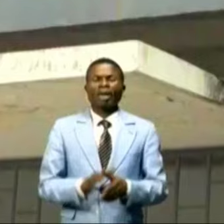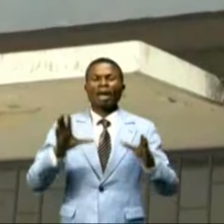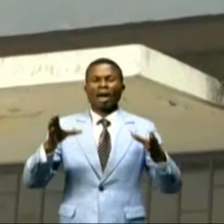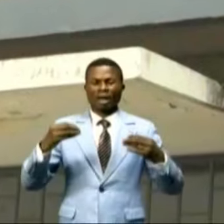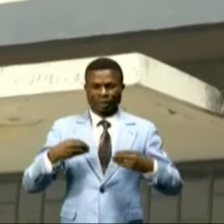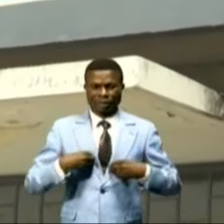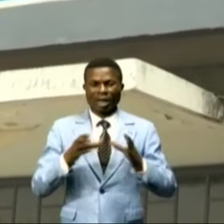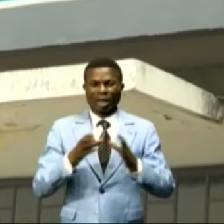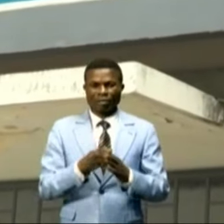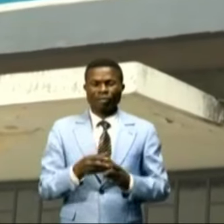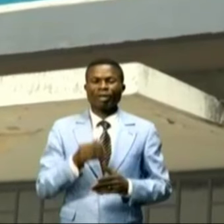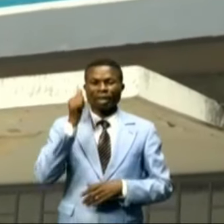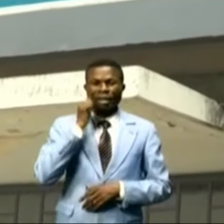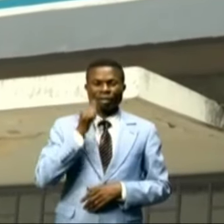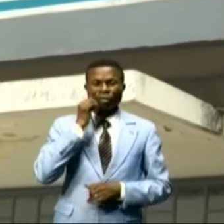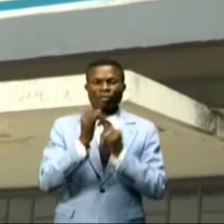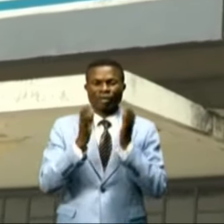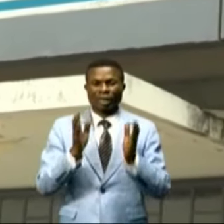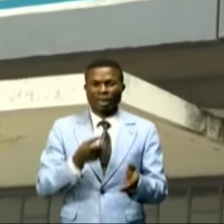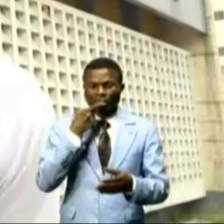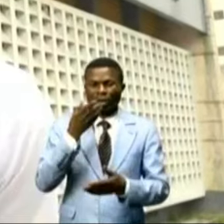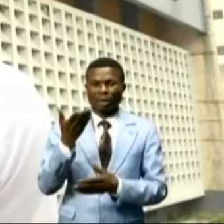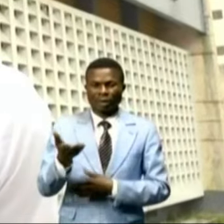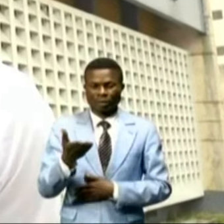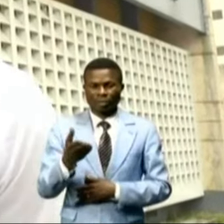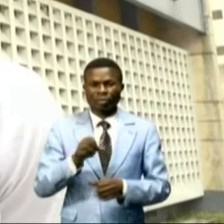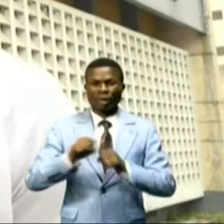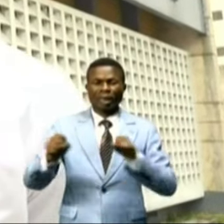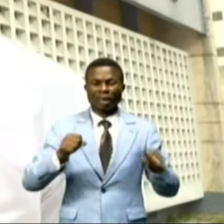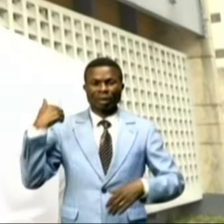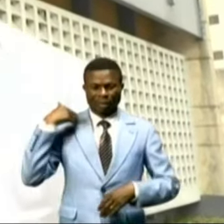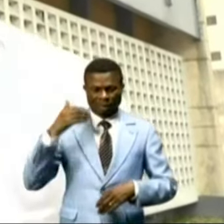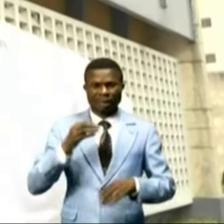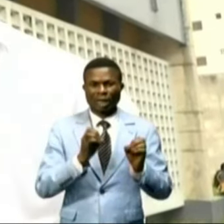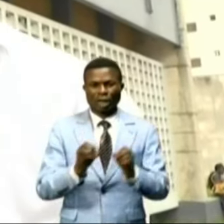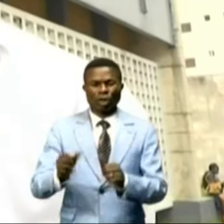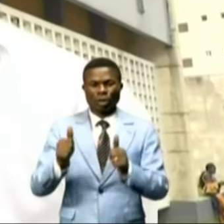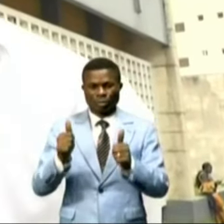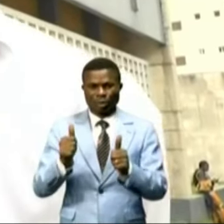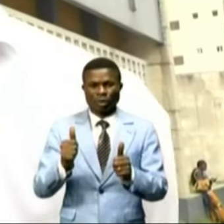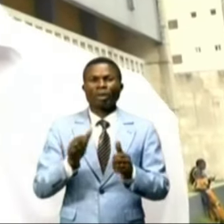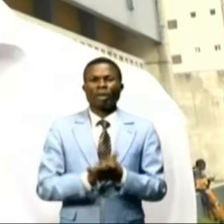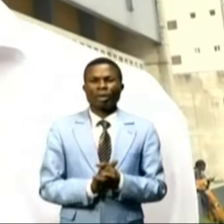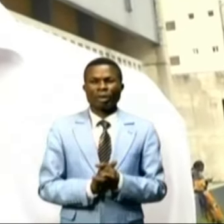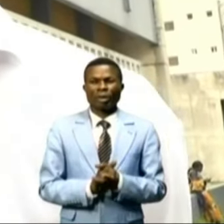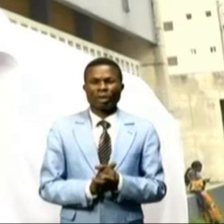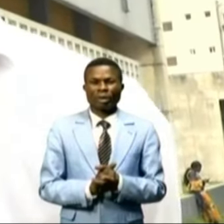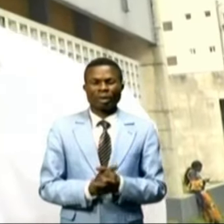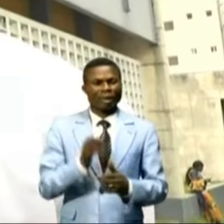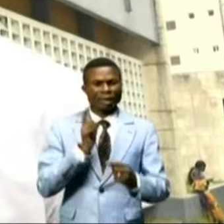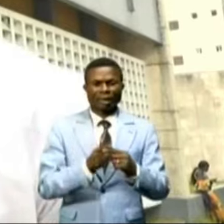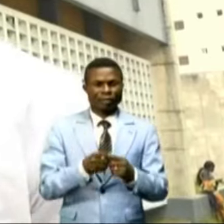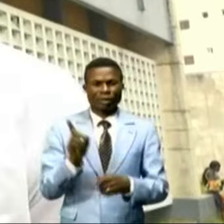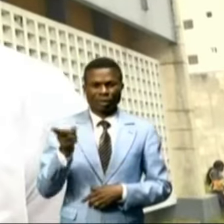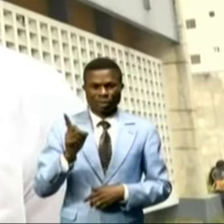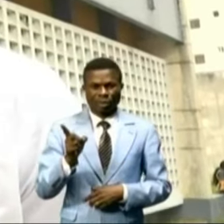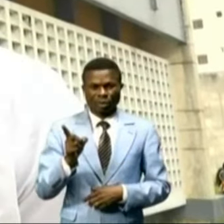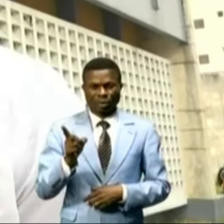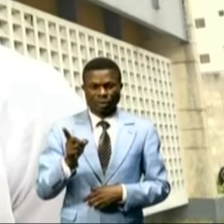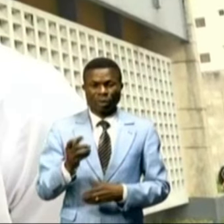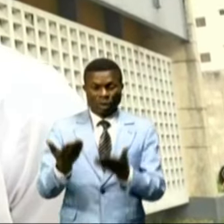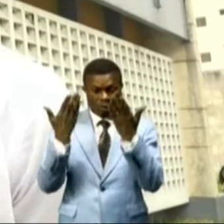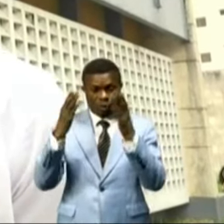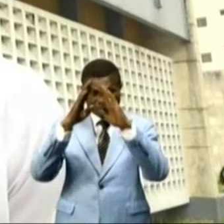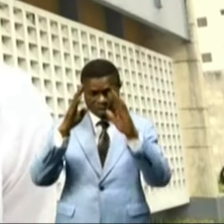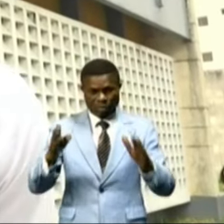avec ces quelques finalistes. L'examen d'État, ça s'est bien passé. Déjà, ce n'est pas un truc difficile. Déjà, quand tu étudies à la maison,